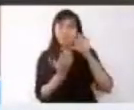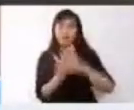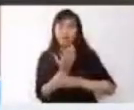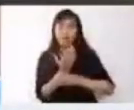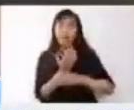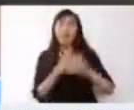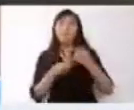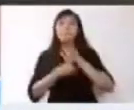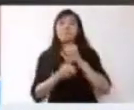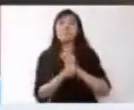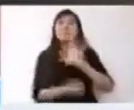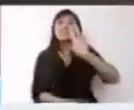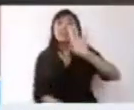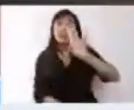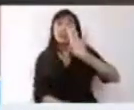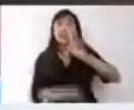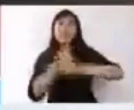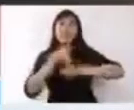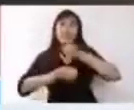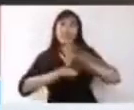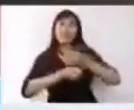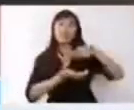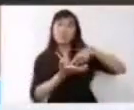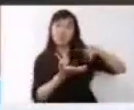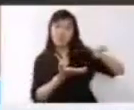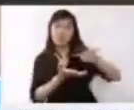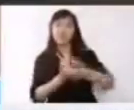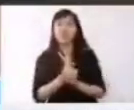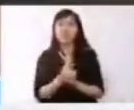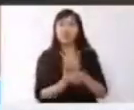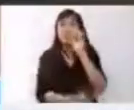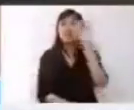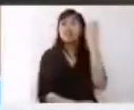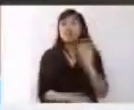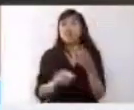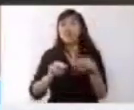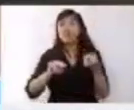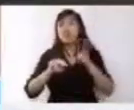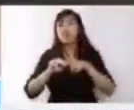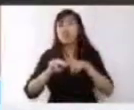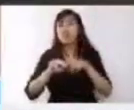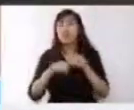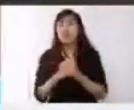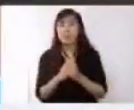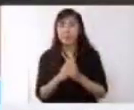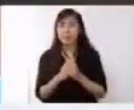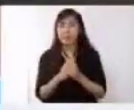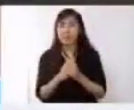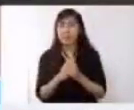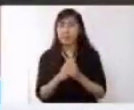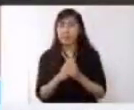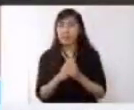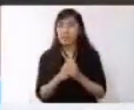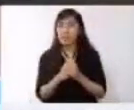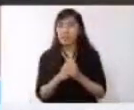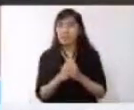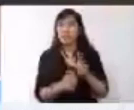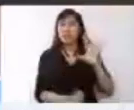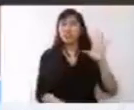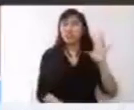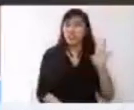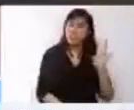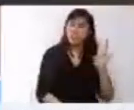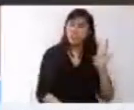yung multi-purpose loan. Yung pangalawang loan, yung computer loan. No, yung lahat sila ngayon, lahat ng empleyado